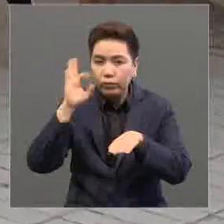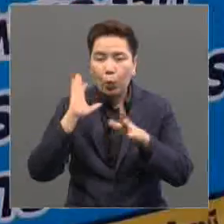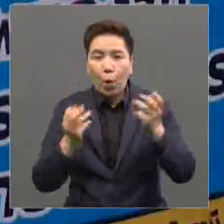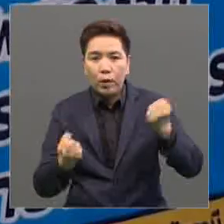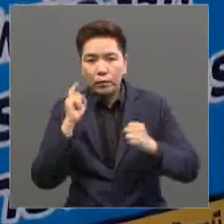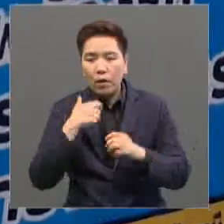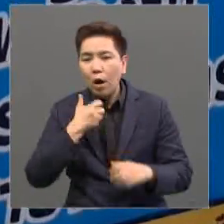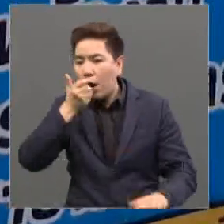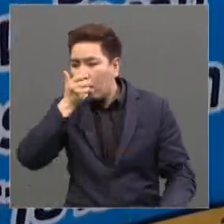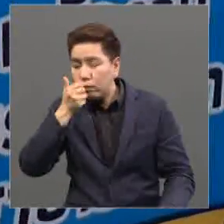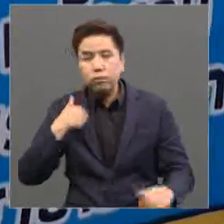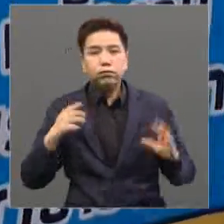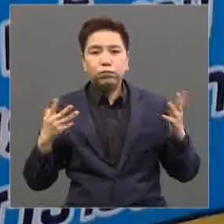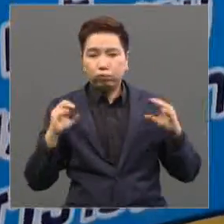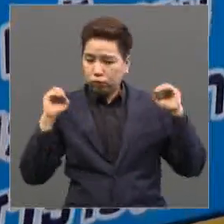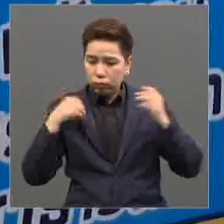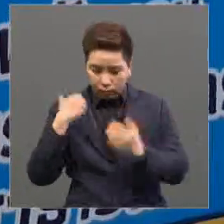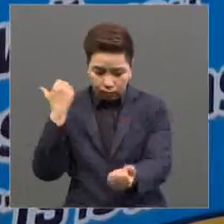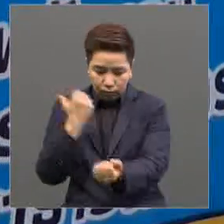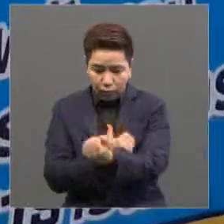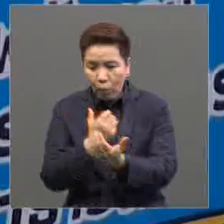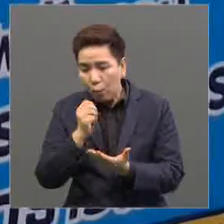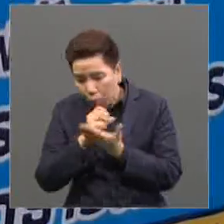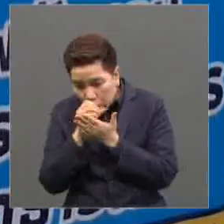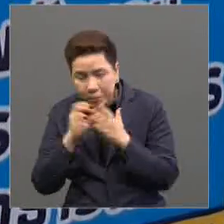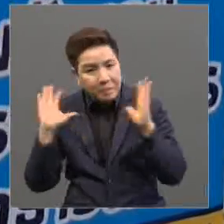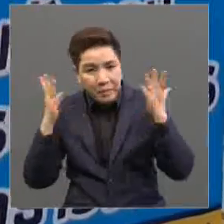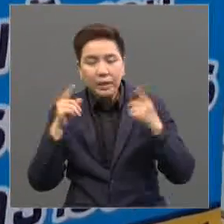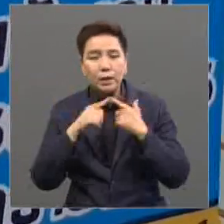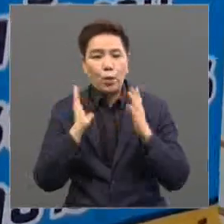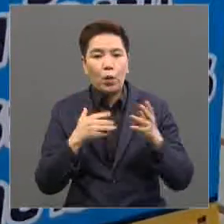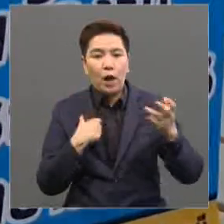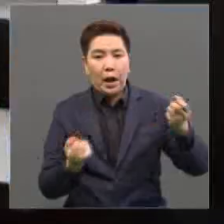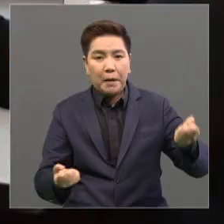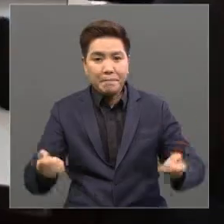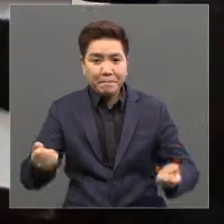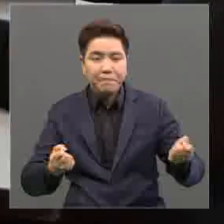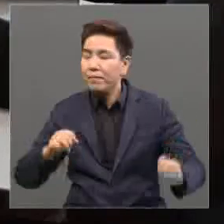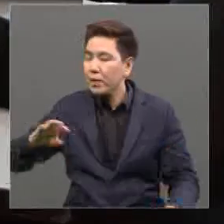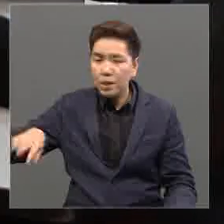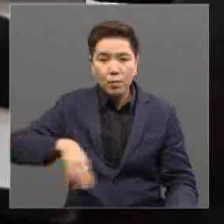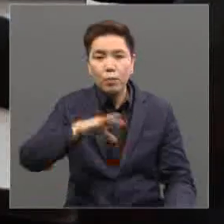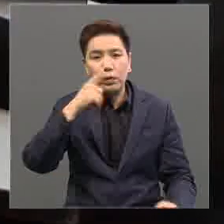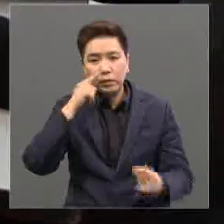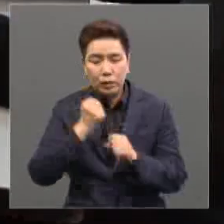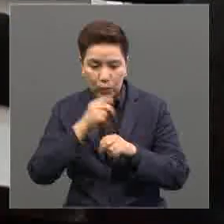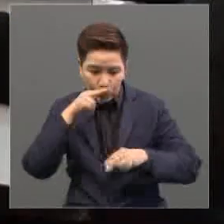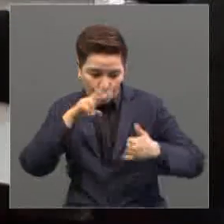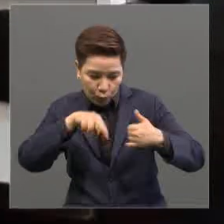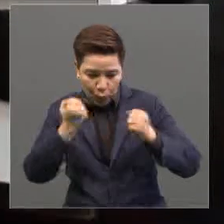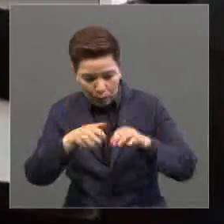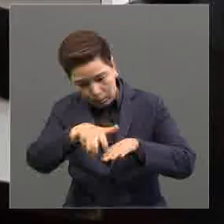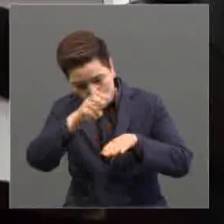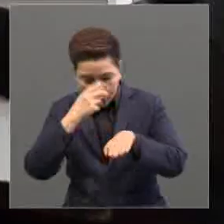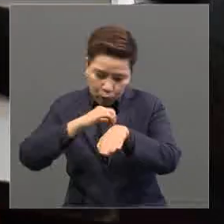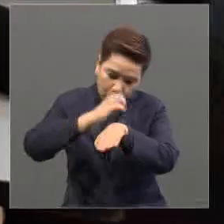ต้องวัดปริมาณแอลกอฮอล์และสารเสพติดนะครับทั้งพนักงานขับรถแล้วก็พนักงานประจำรถทุกคนทำการตรวจสภาพรถทุกคัน